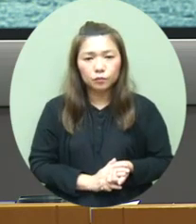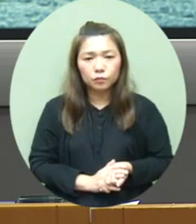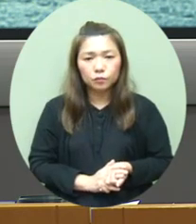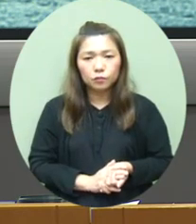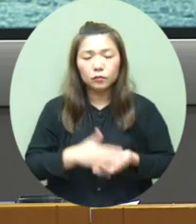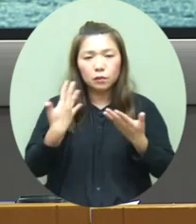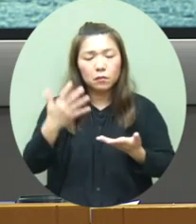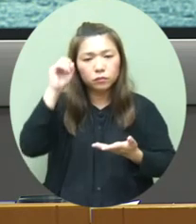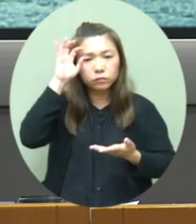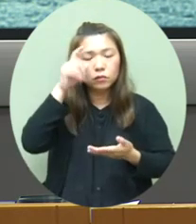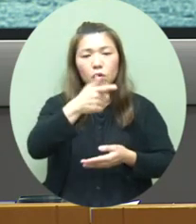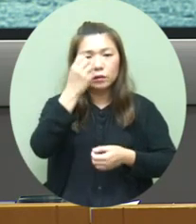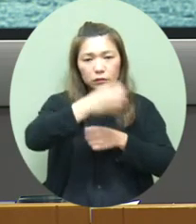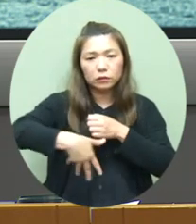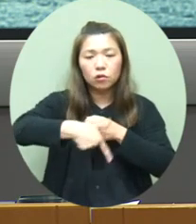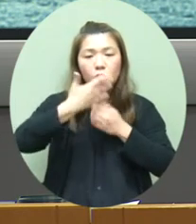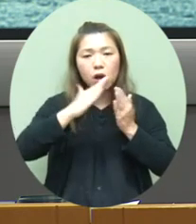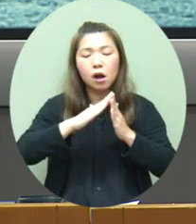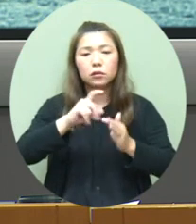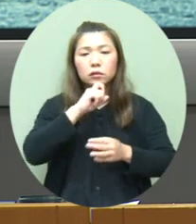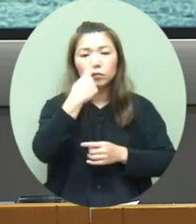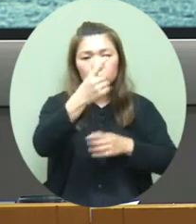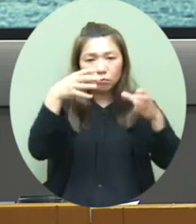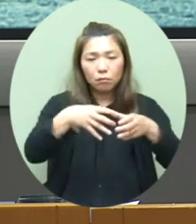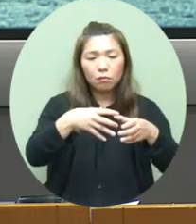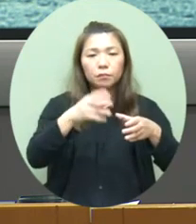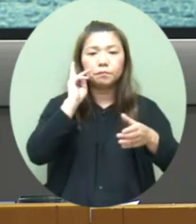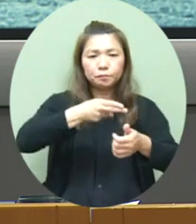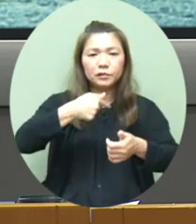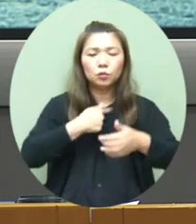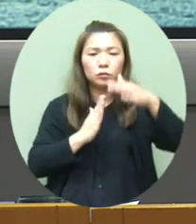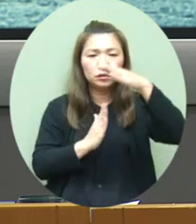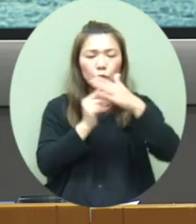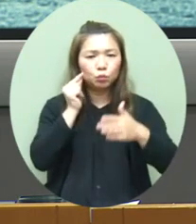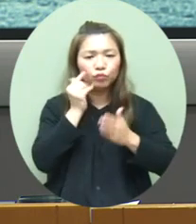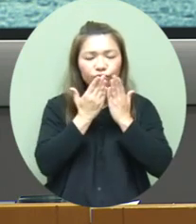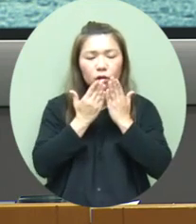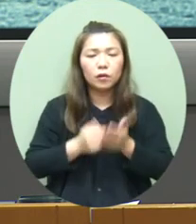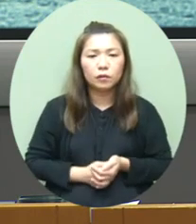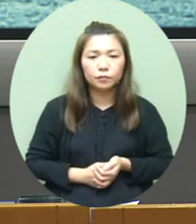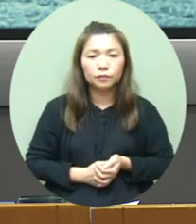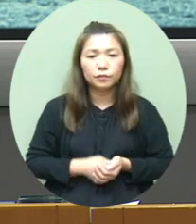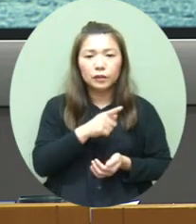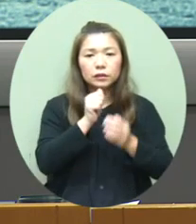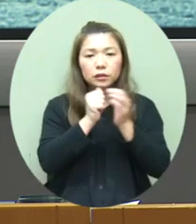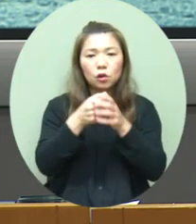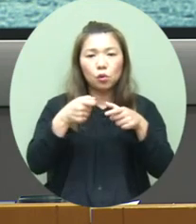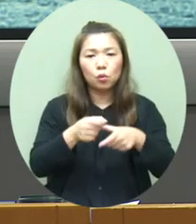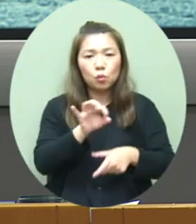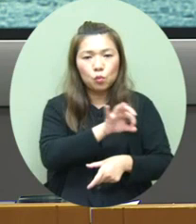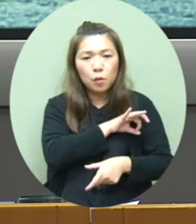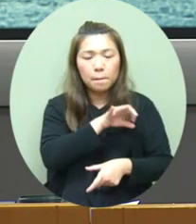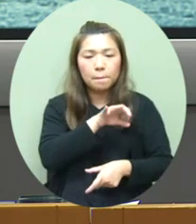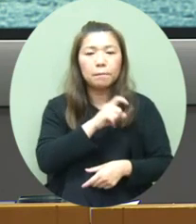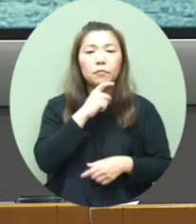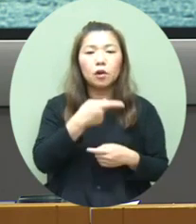就係建議咗以下呢間學校呢，就係、是、有一班呢係需要停止面授課堂嘅。咁就係聖公會白約翰